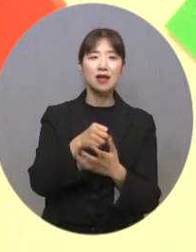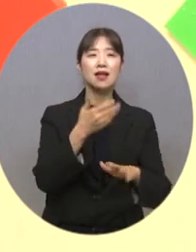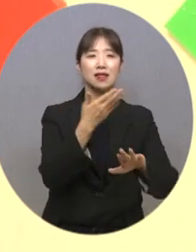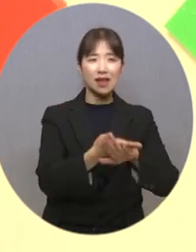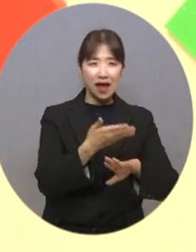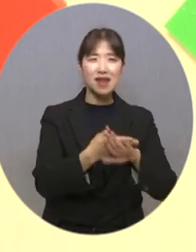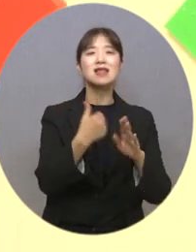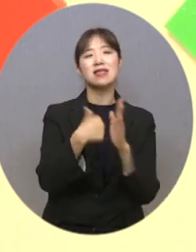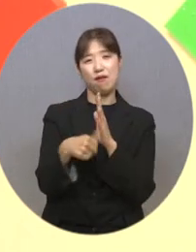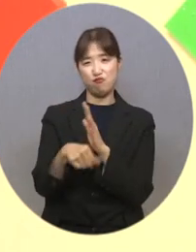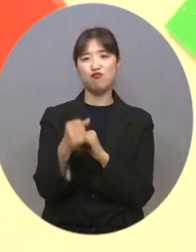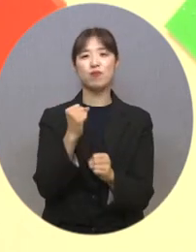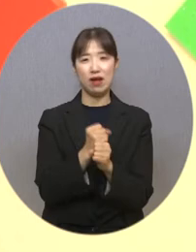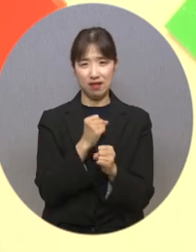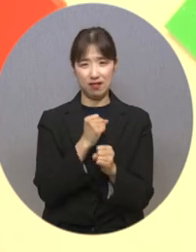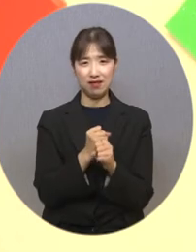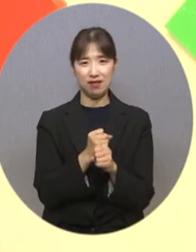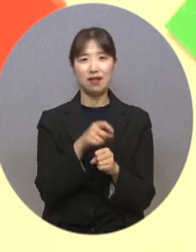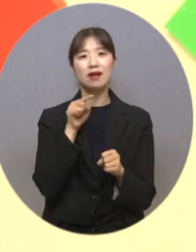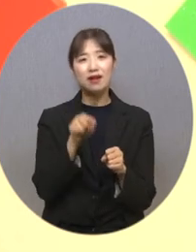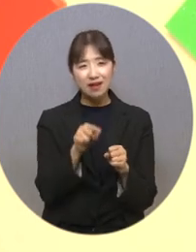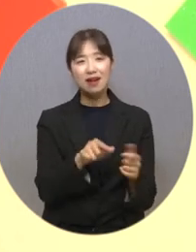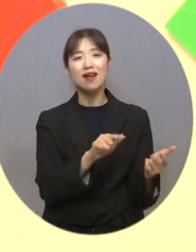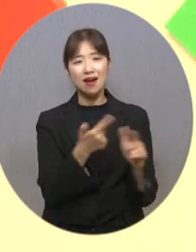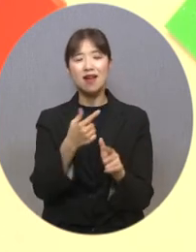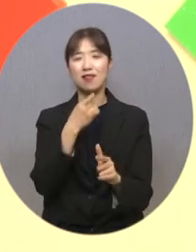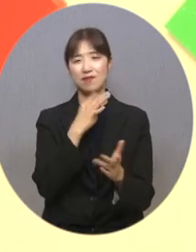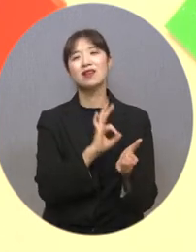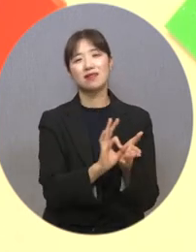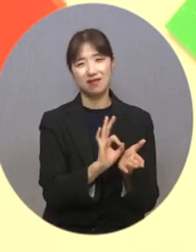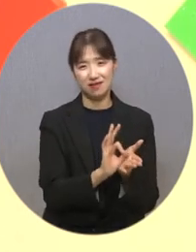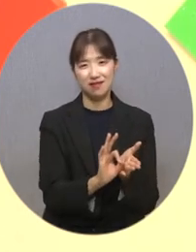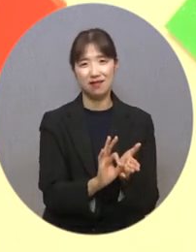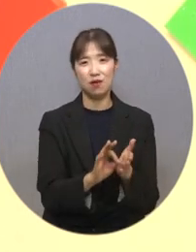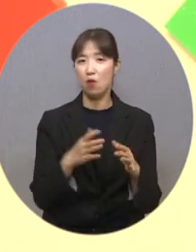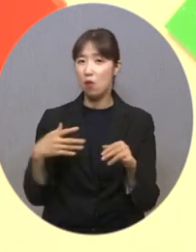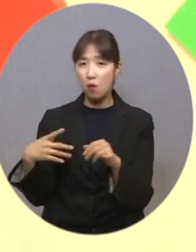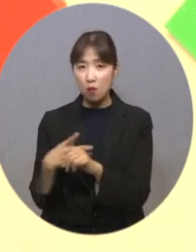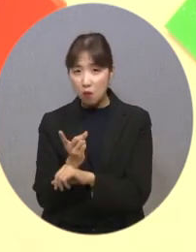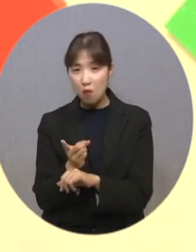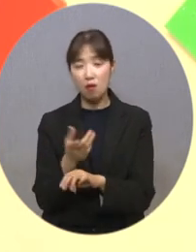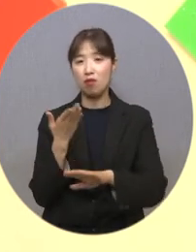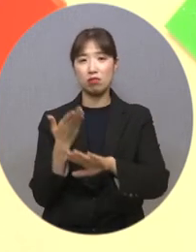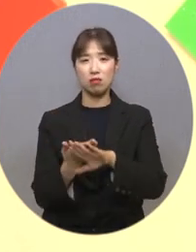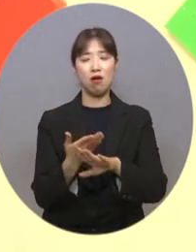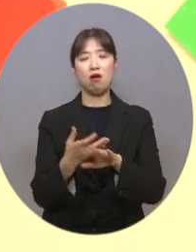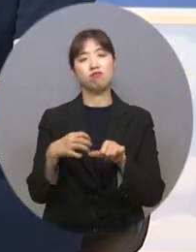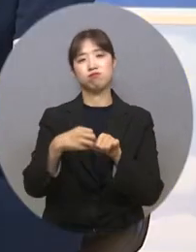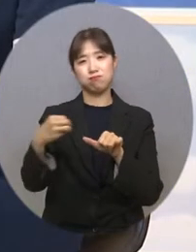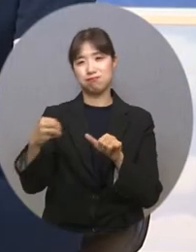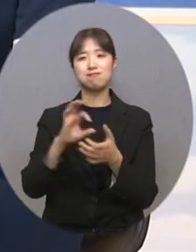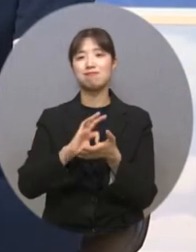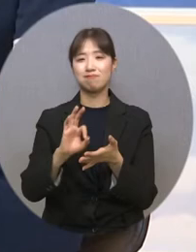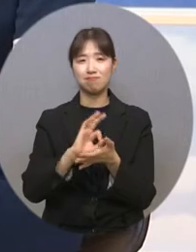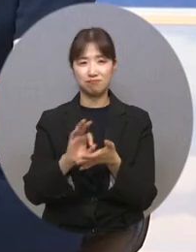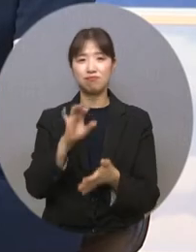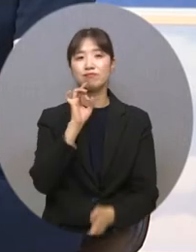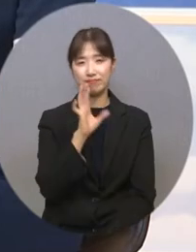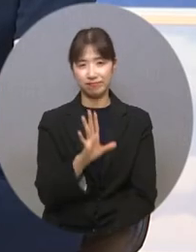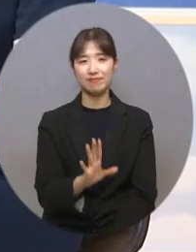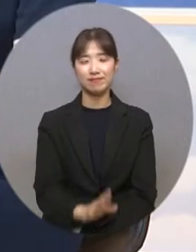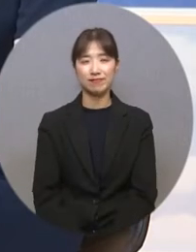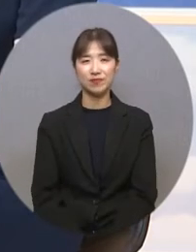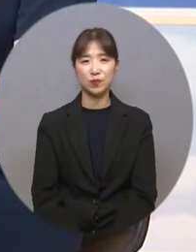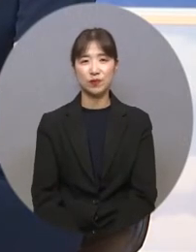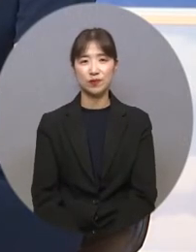제품 또 만들고 이렇게 하잖아요. 네. 그런 부분들에 쓰여지고요. 네. 그에는 이제 다른데 움직일 수 없는 부분인 것